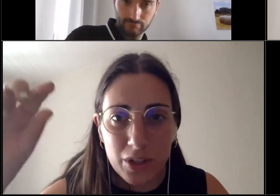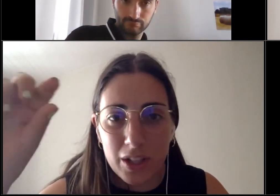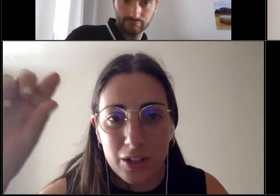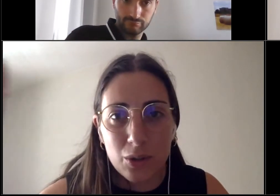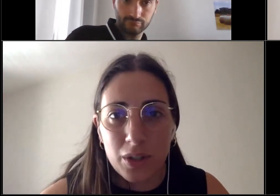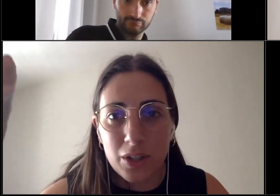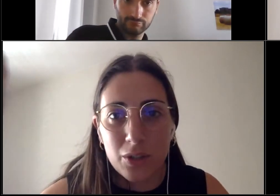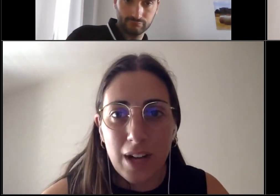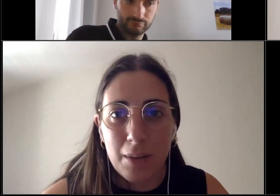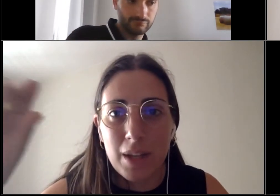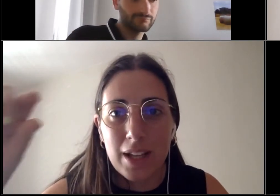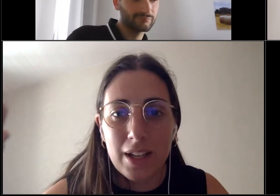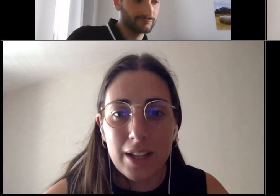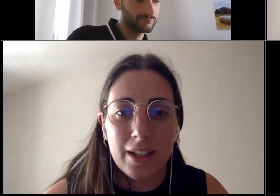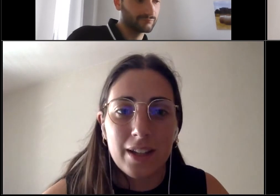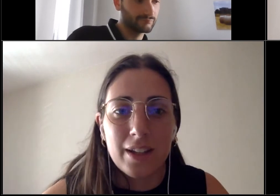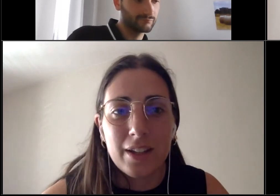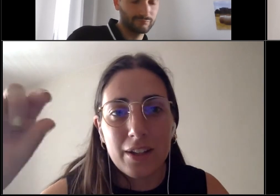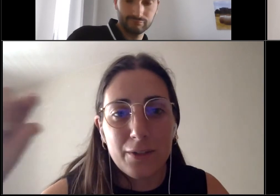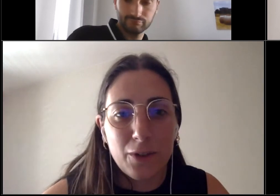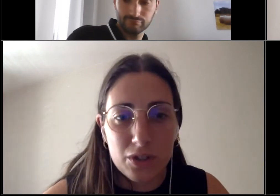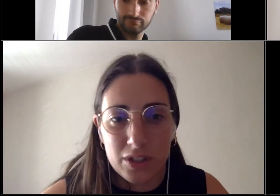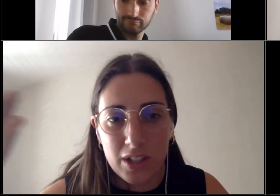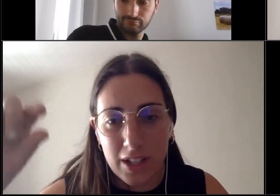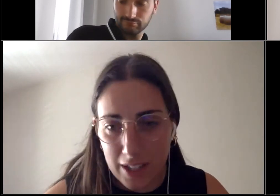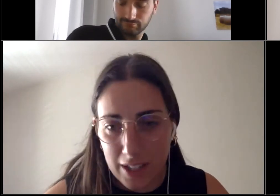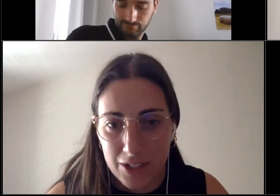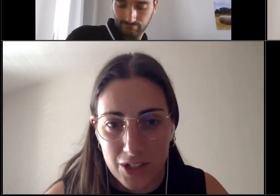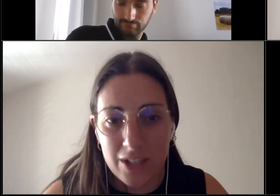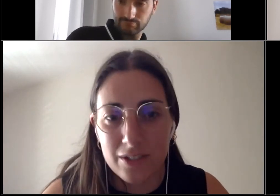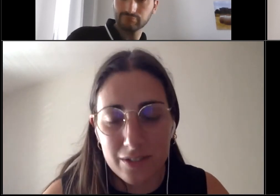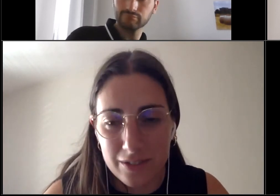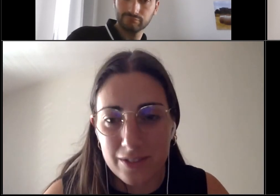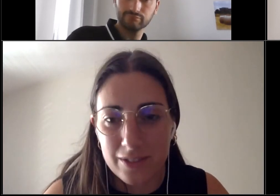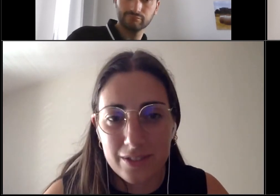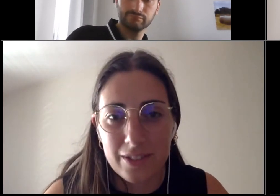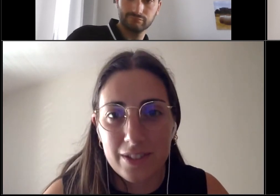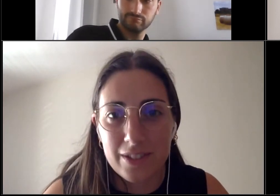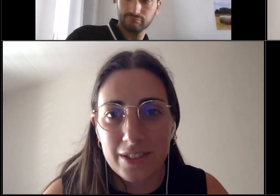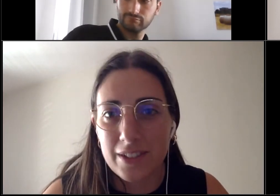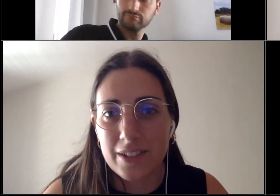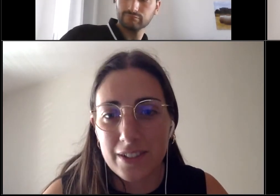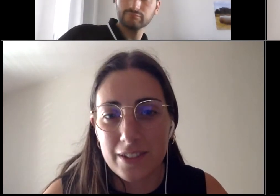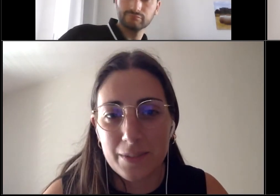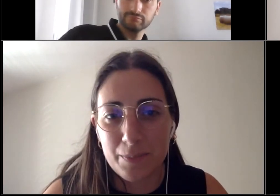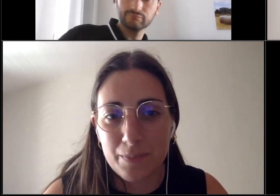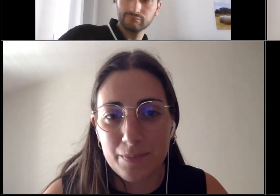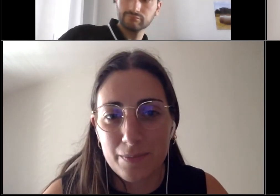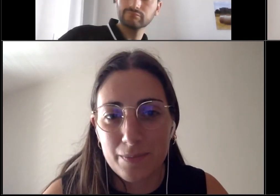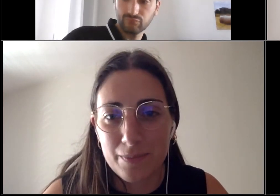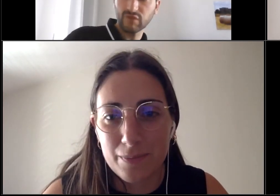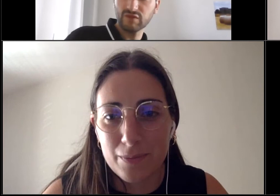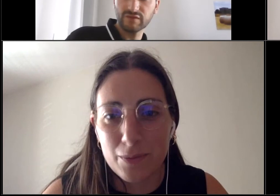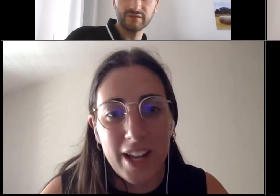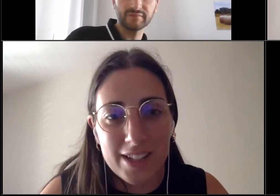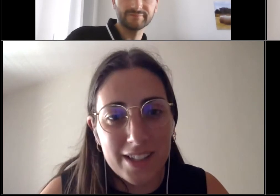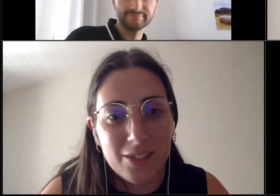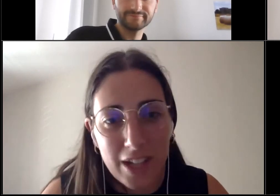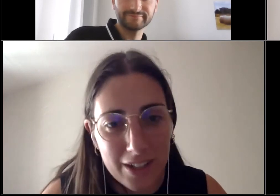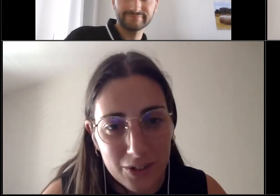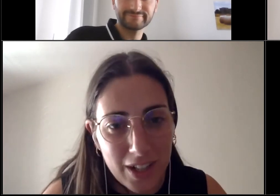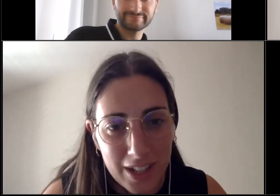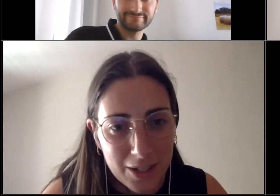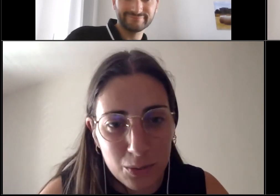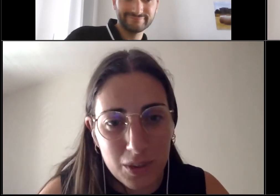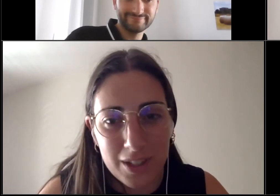bollino coscritto rinnovabile fossile cioè non è